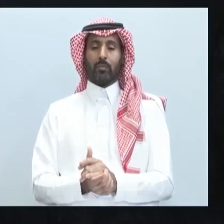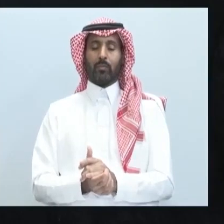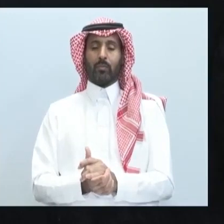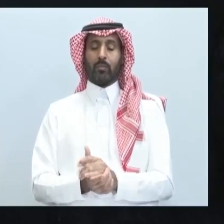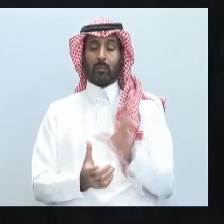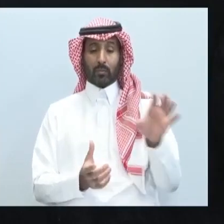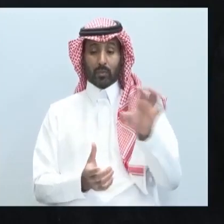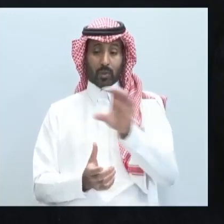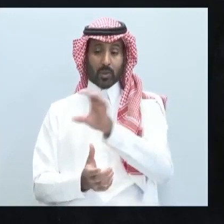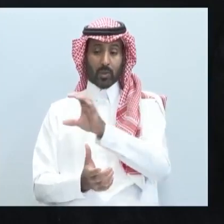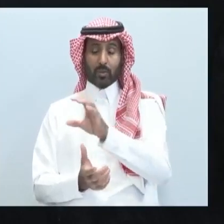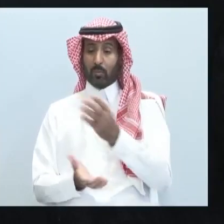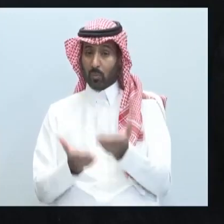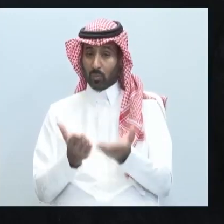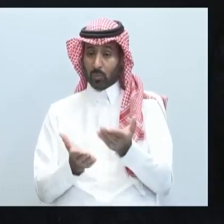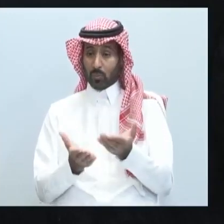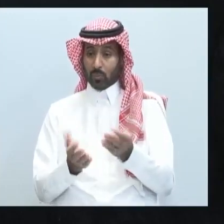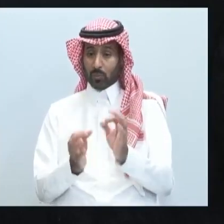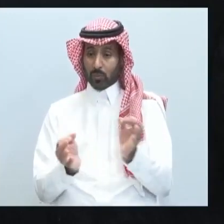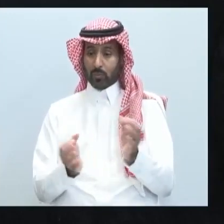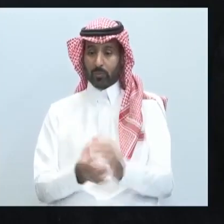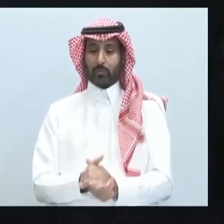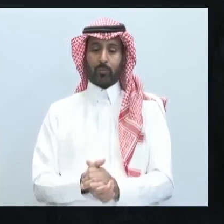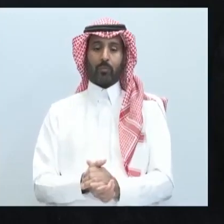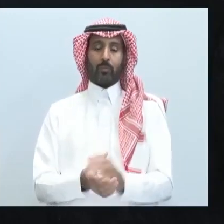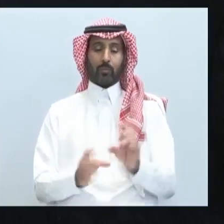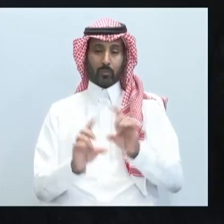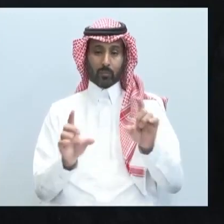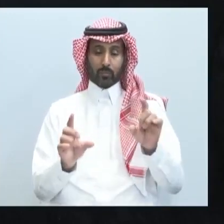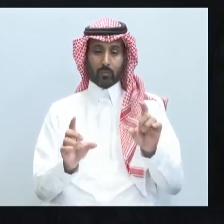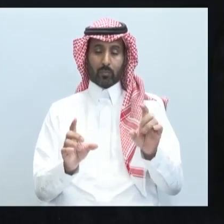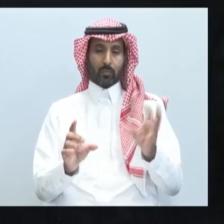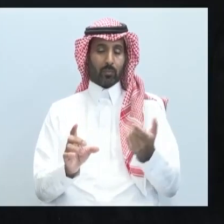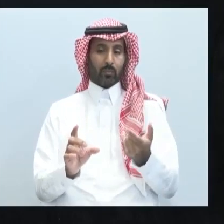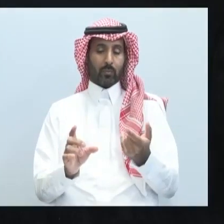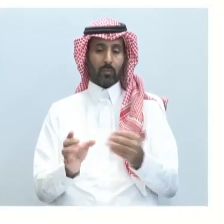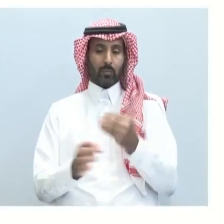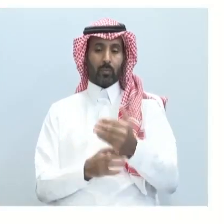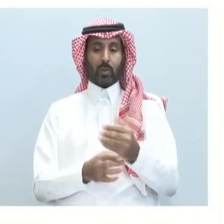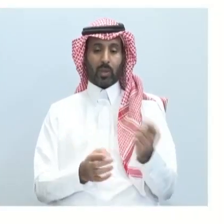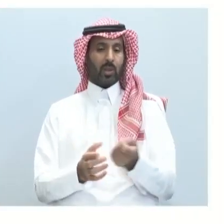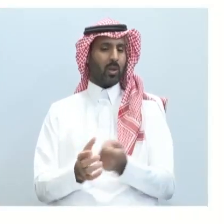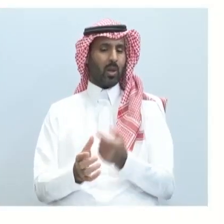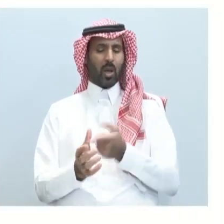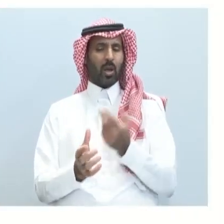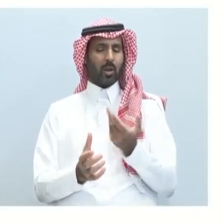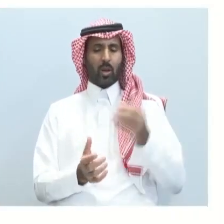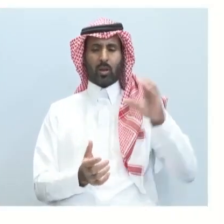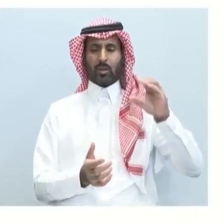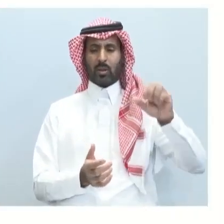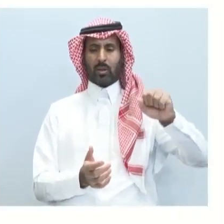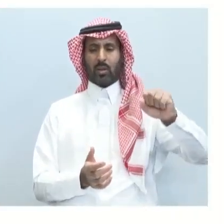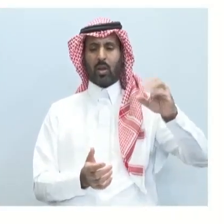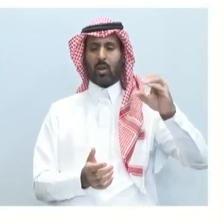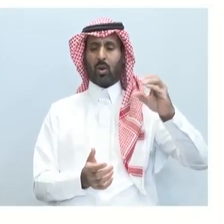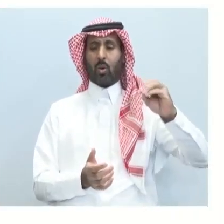ومعطيك اياها بشكل موزون بشكل موزونه اذا في هذه الحاله ما الذي سوف تعمله اول شيء يقرا المعادله فالمعادله